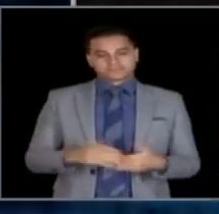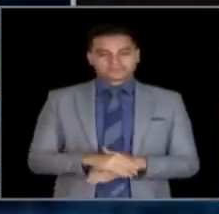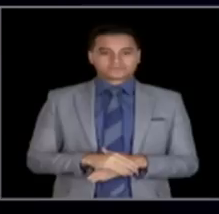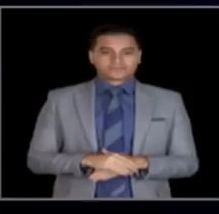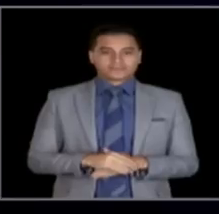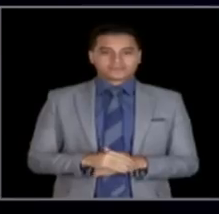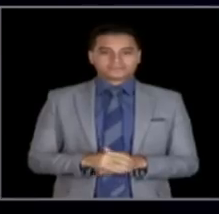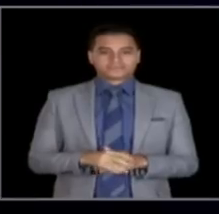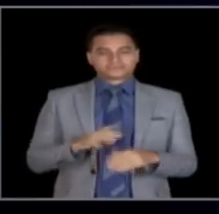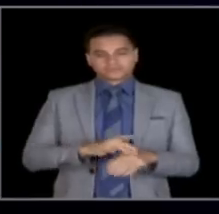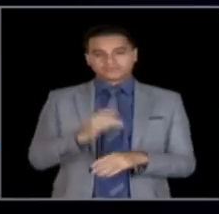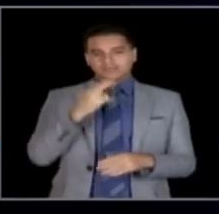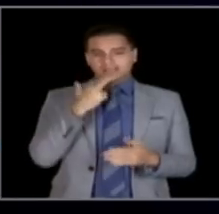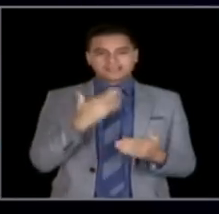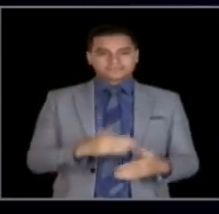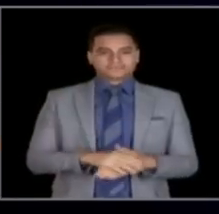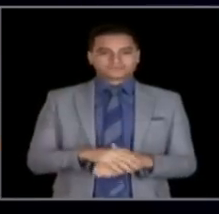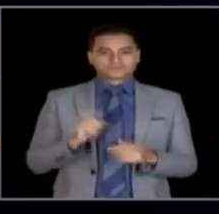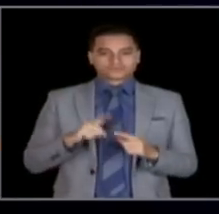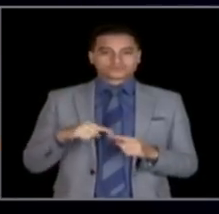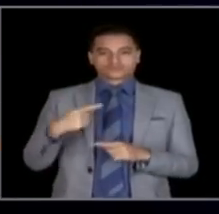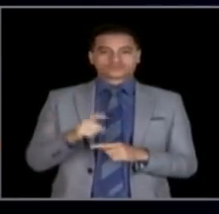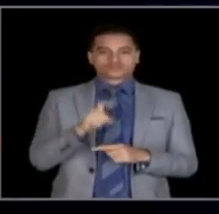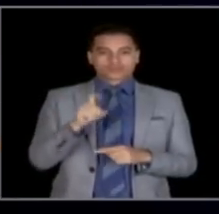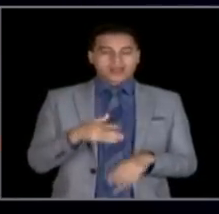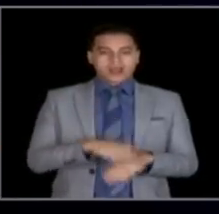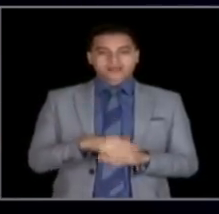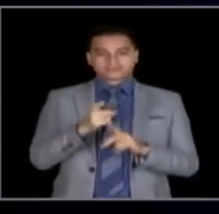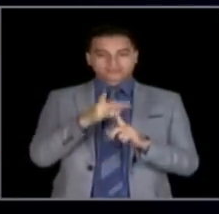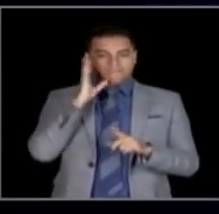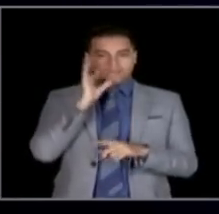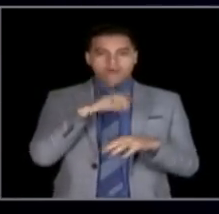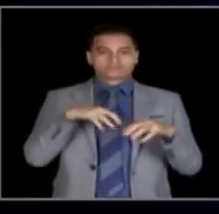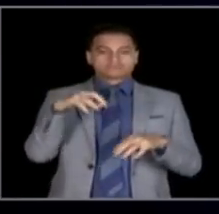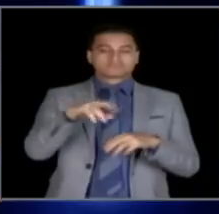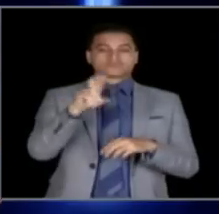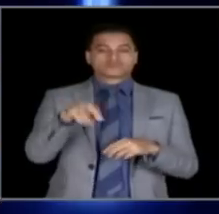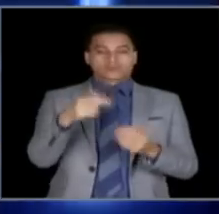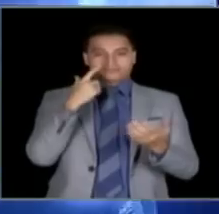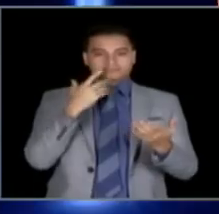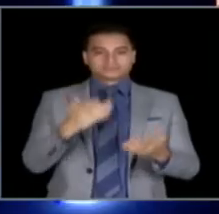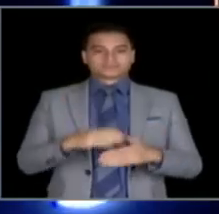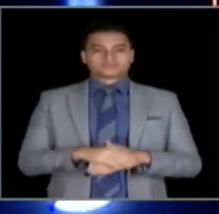الأول. هاردك. السؤال اللي جاي لوحات ومعالم، والسؤال هو